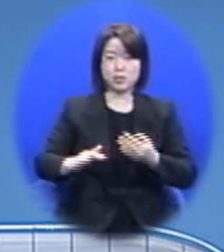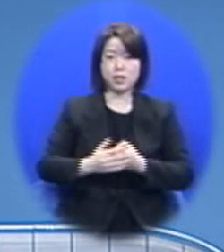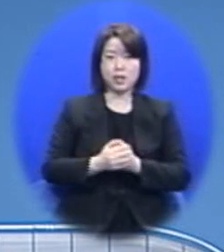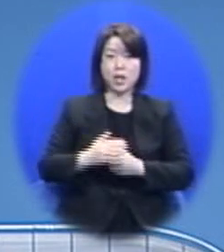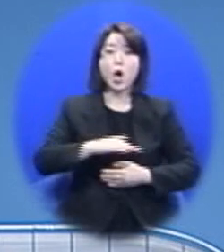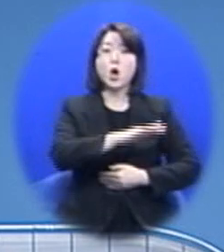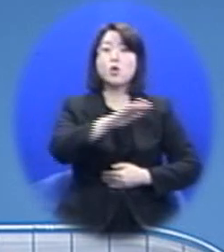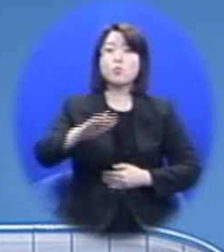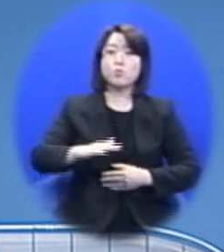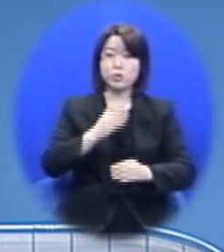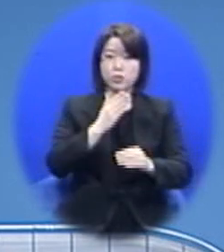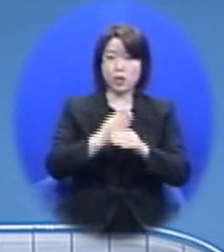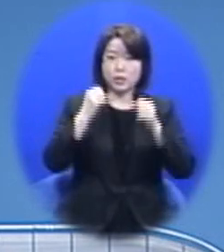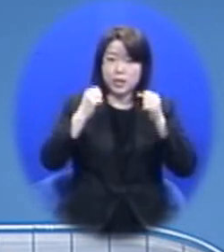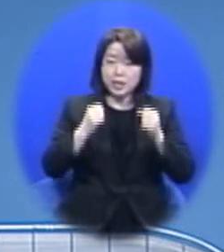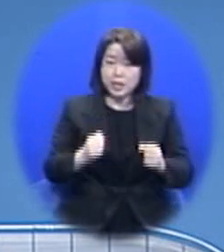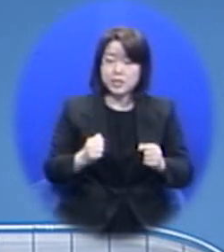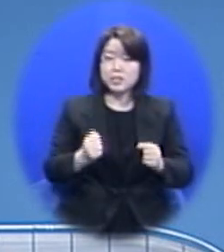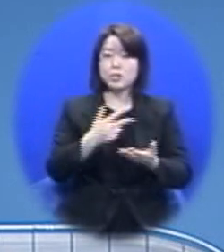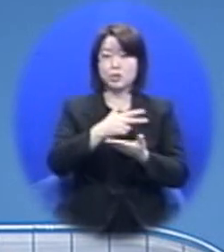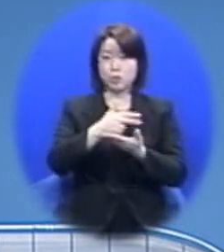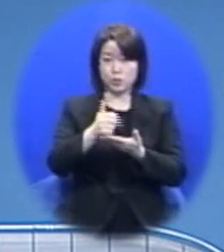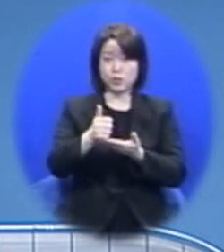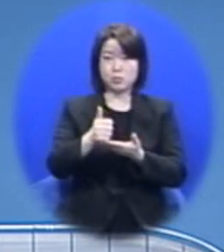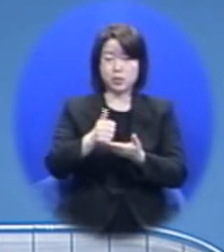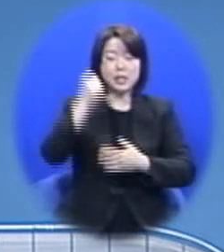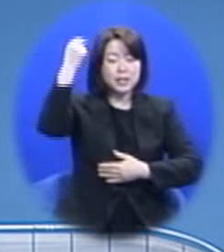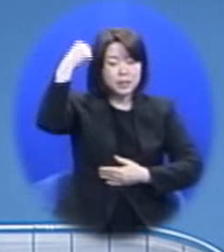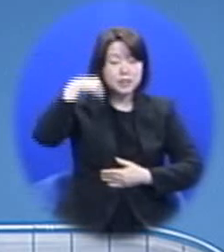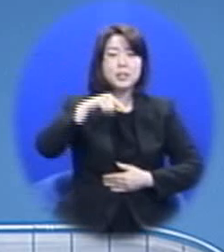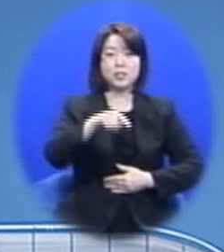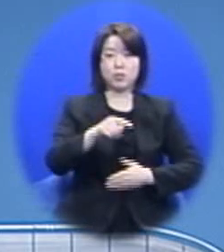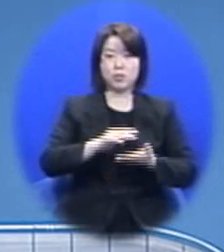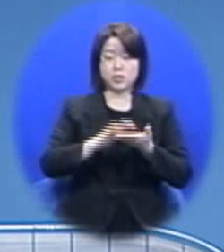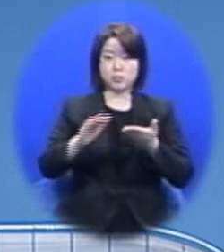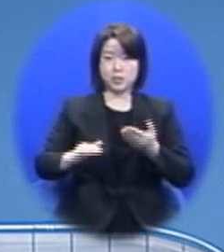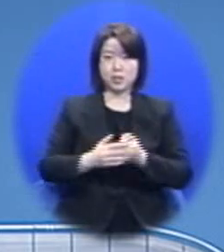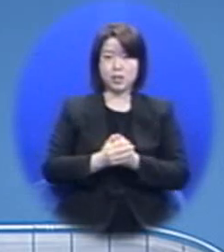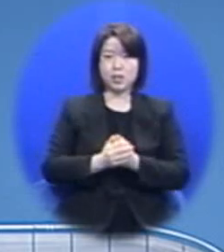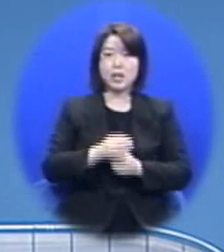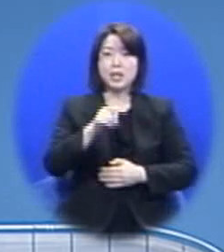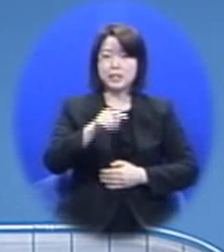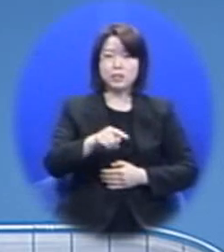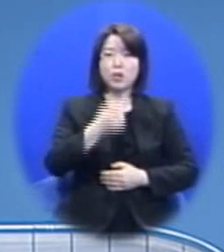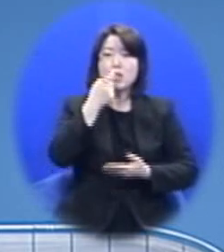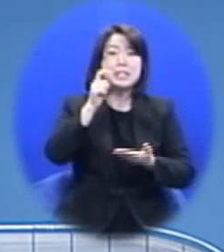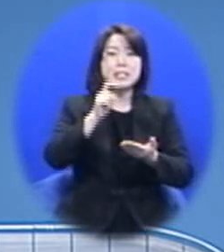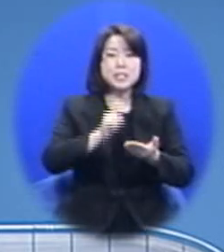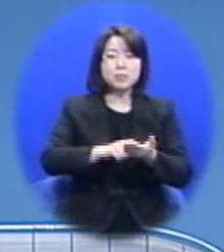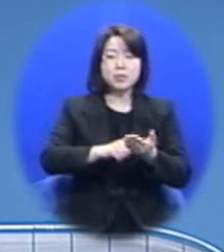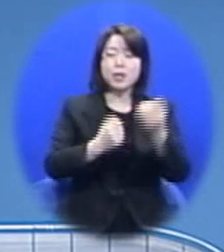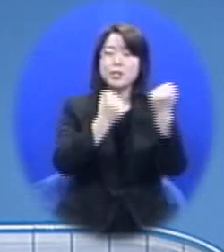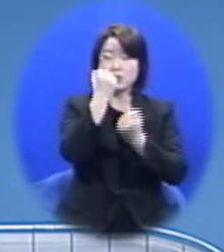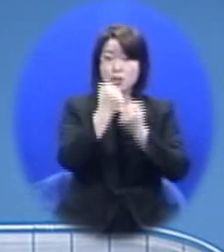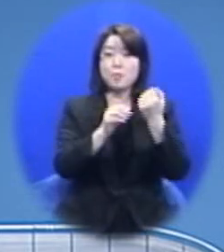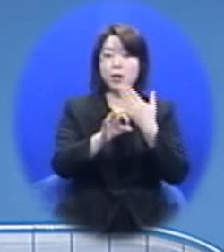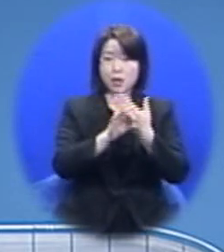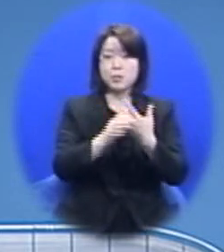우리 가운데 임재해 계시는 예수님을 느끼는 겁니다. 그걸 아주 쉽게 설명하면 그런